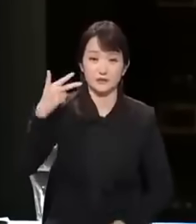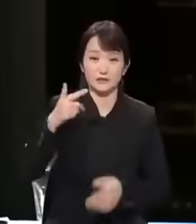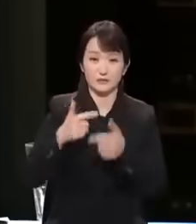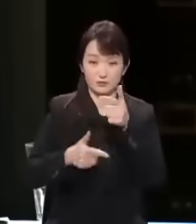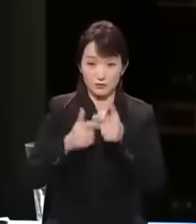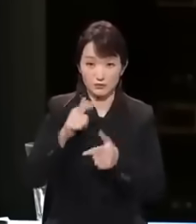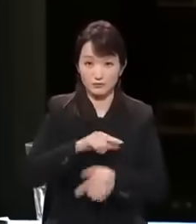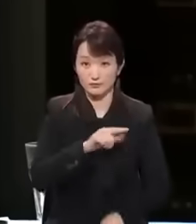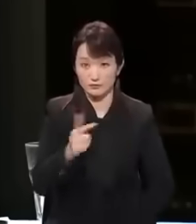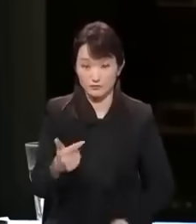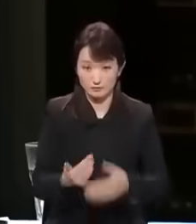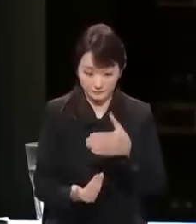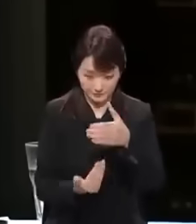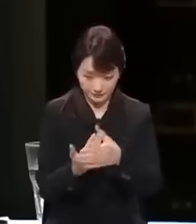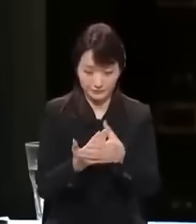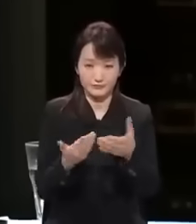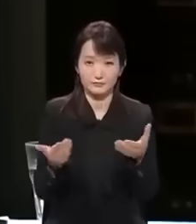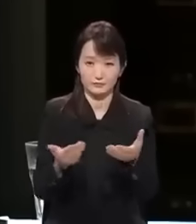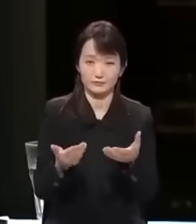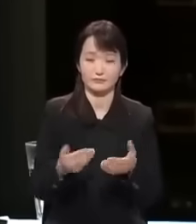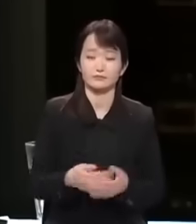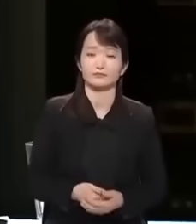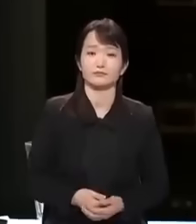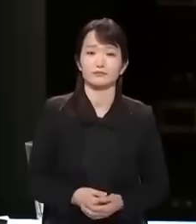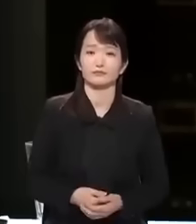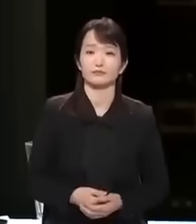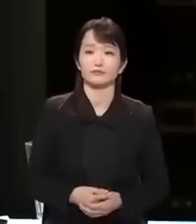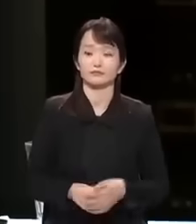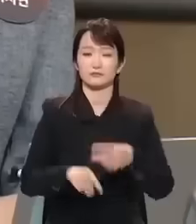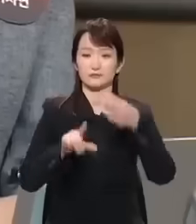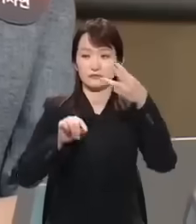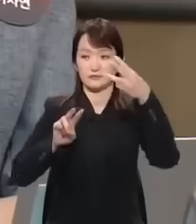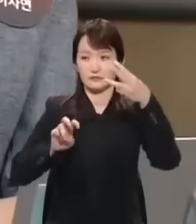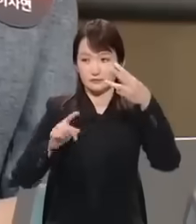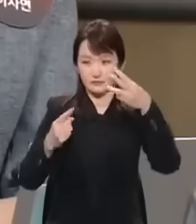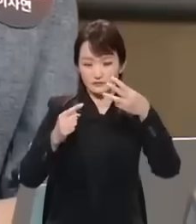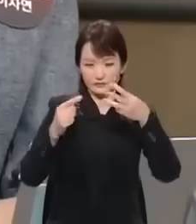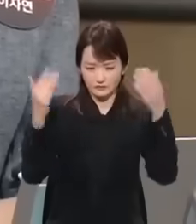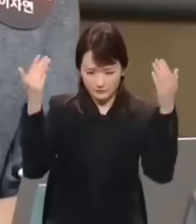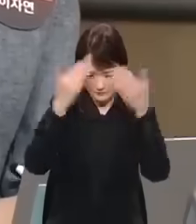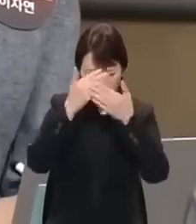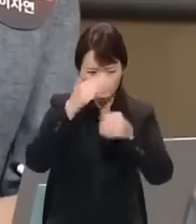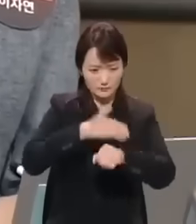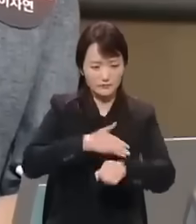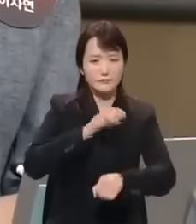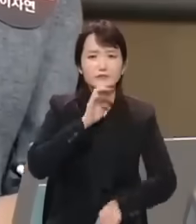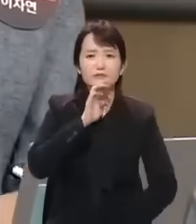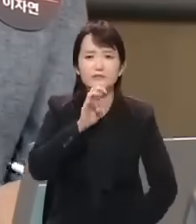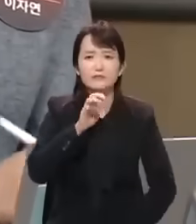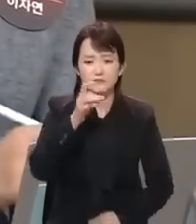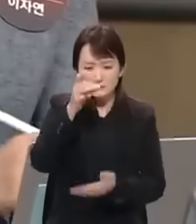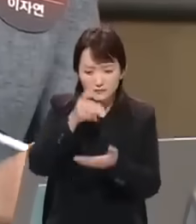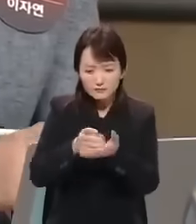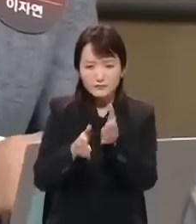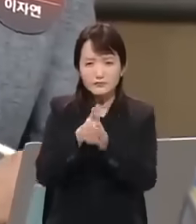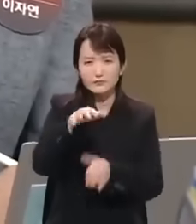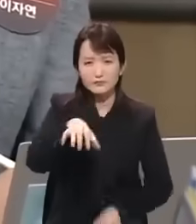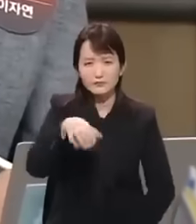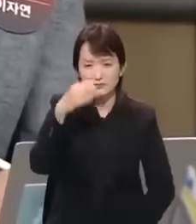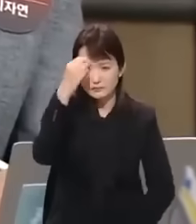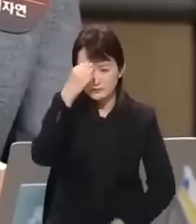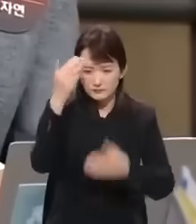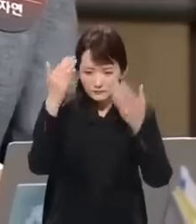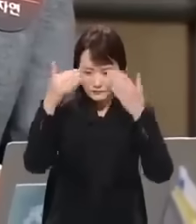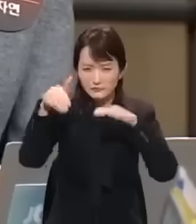목요일 날 저녁에 벌어진 사건입니다네 지난 21일이고 밤 8시 40분 쯤에이 천안시에서 고등학교에